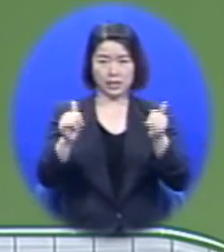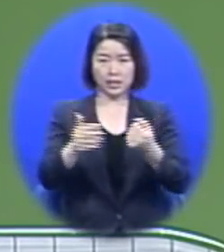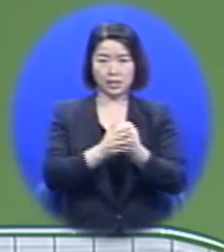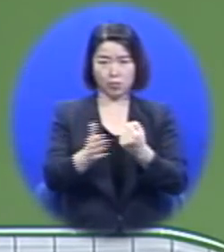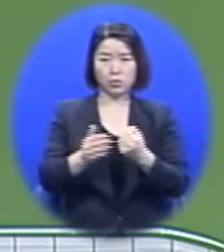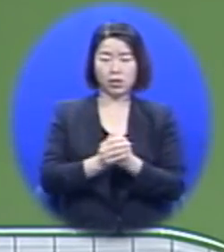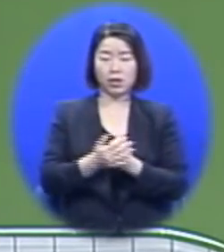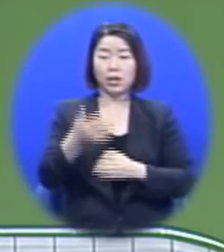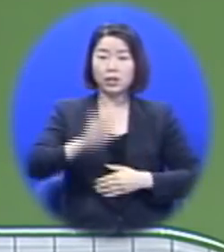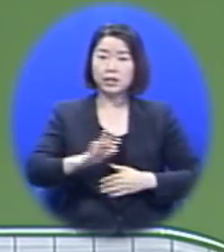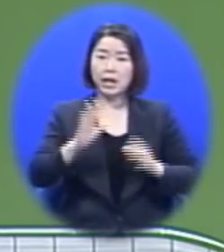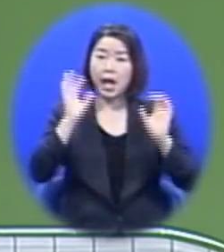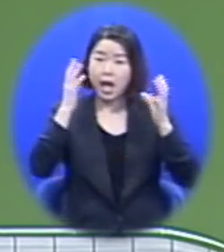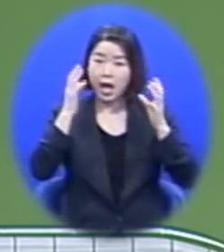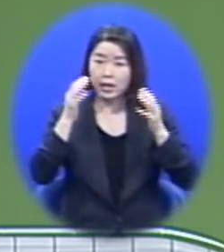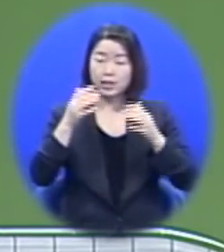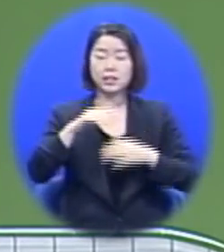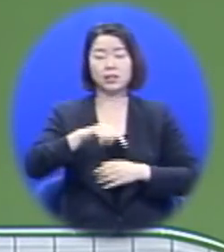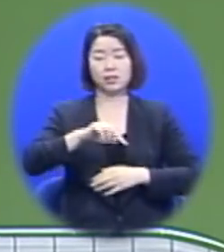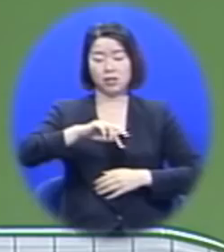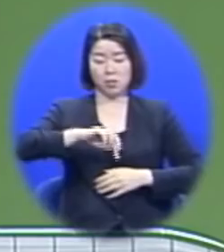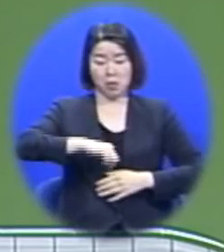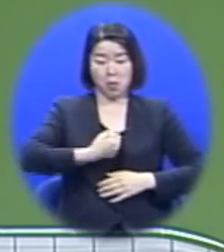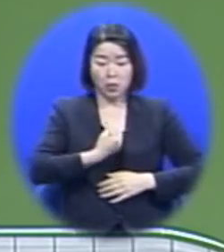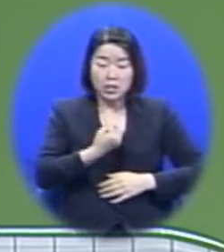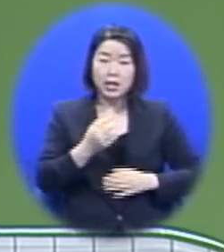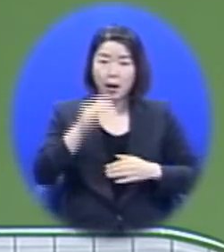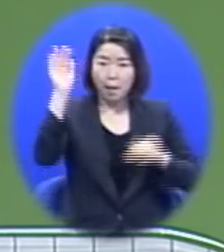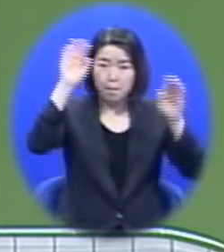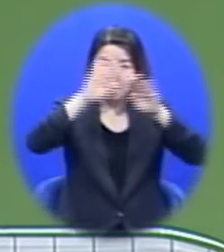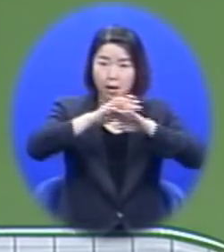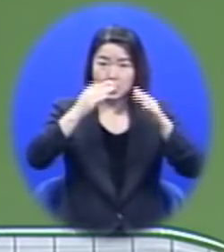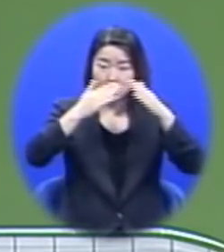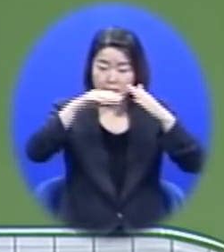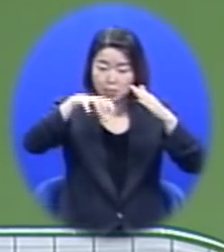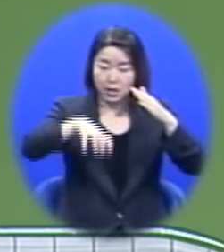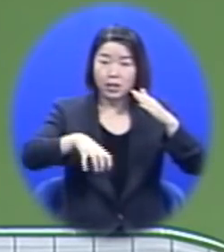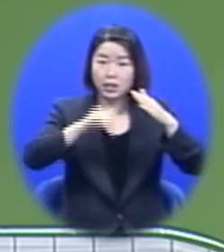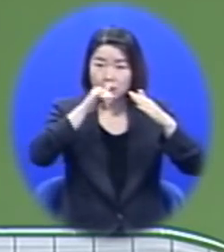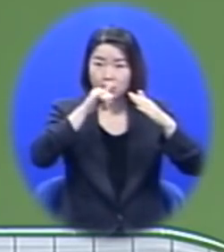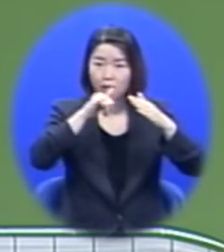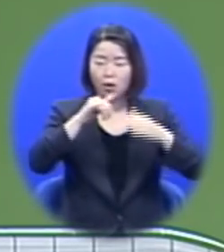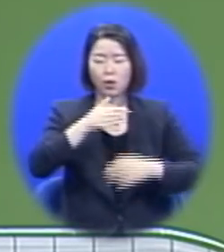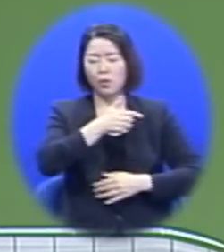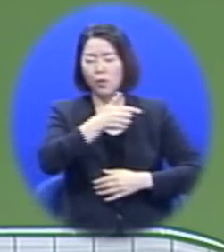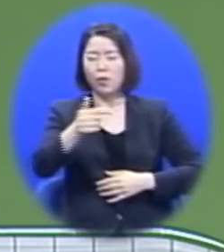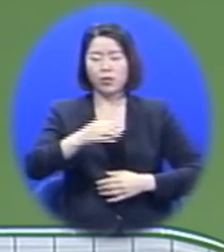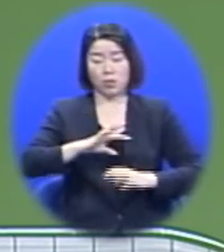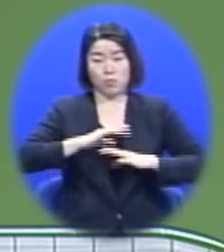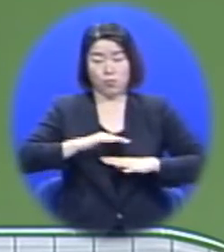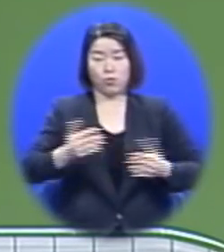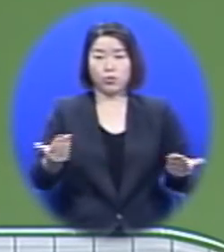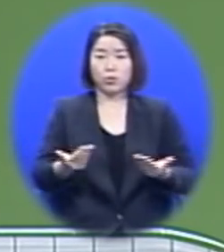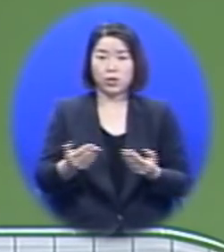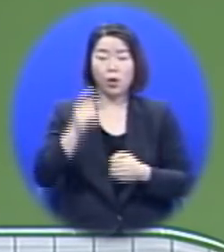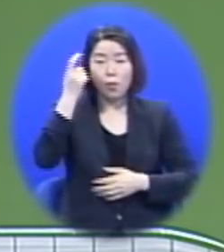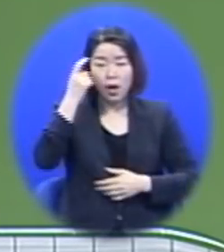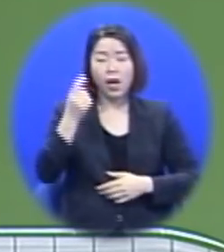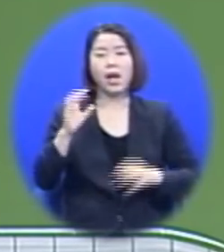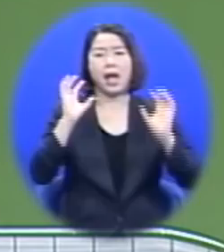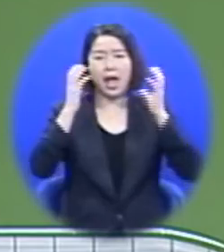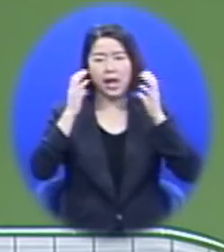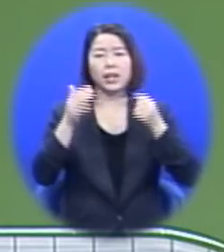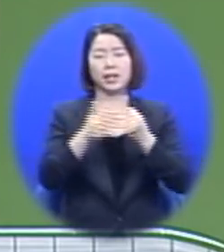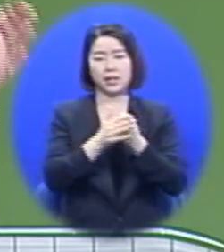그게 무섭습니다. 집에 밤에 혼자 있다는 것은 어린아이들에게는 대단히 무서운 일이에요. 그건 어린이기 때문에